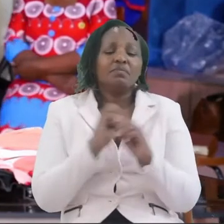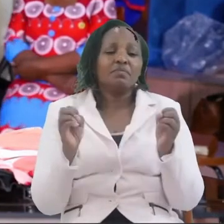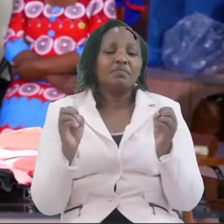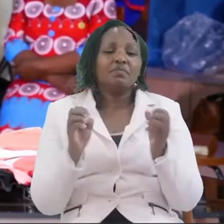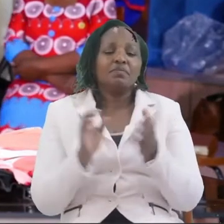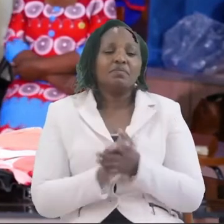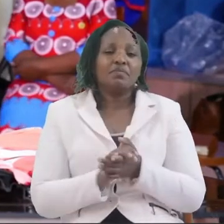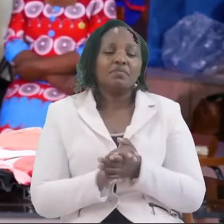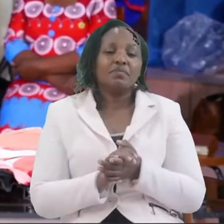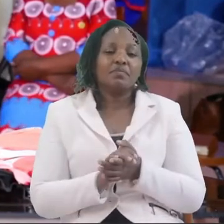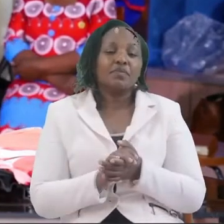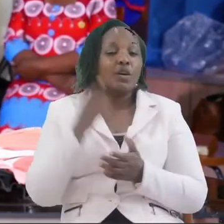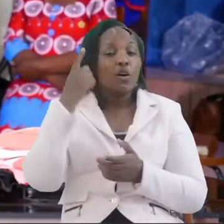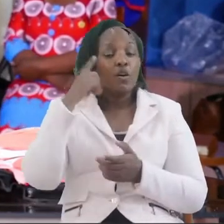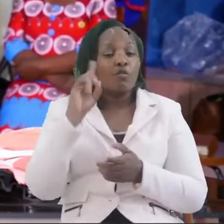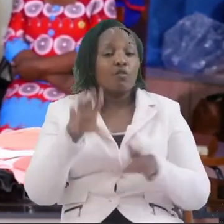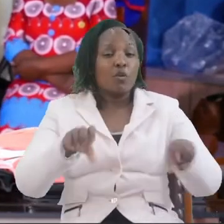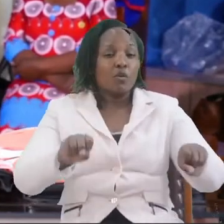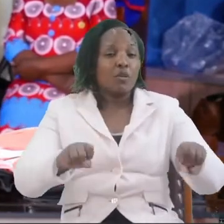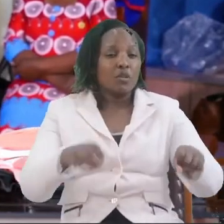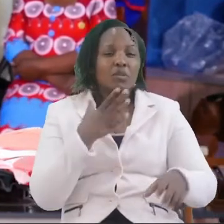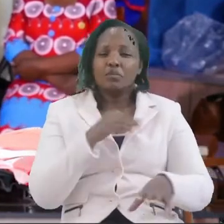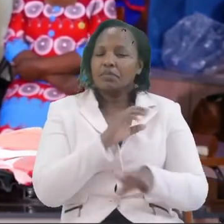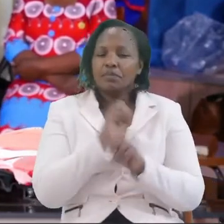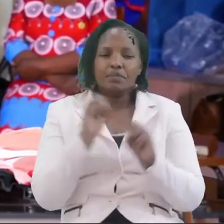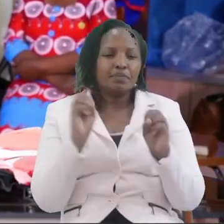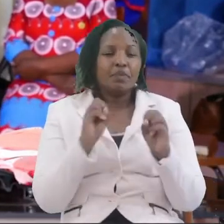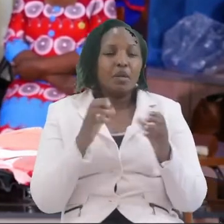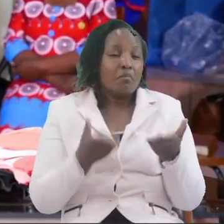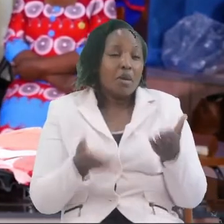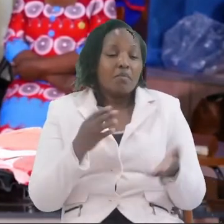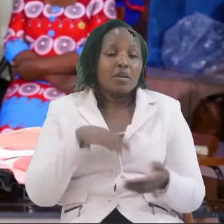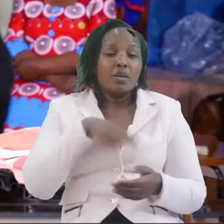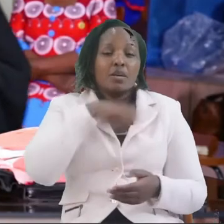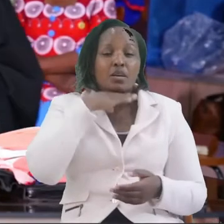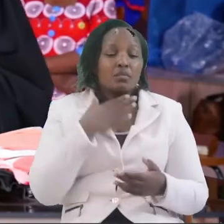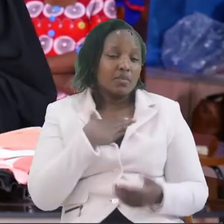pikipiki kwa sababu sikuhitaji, labda ingeniua.